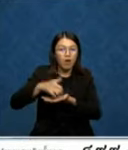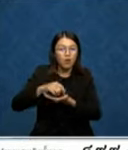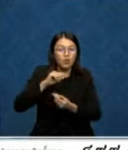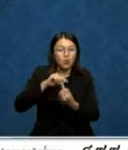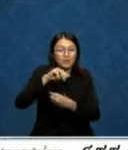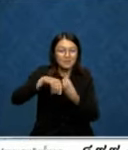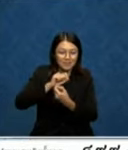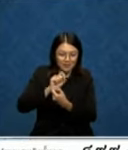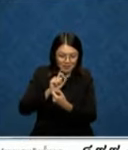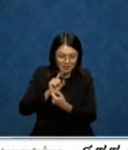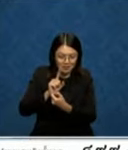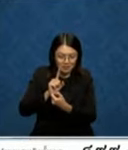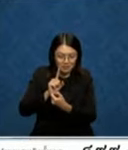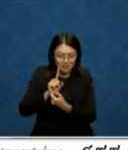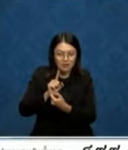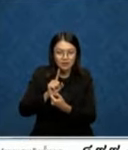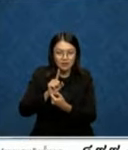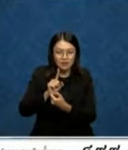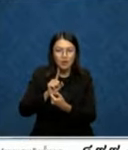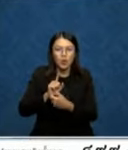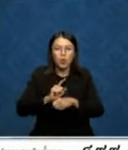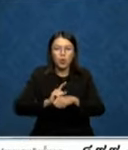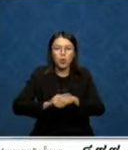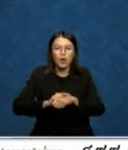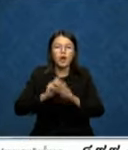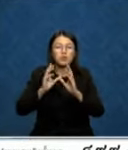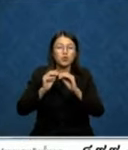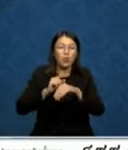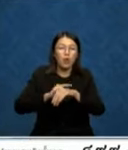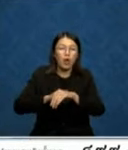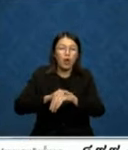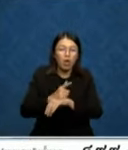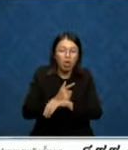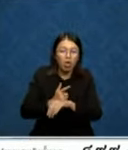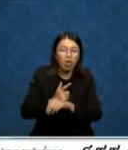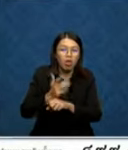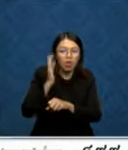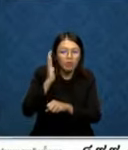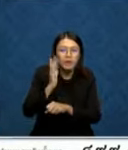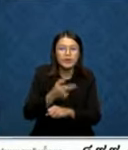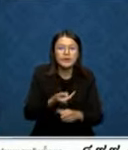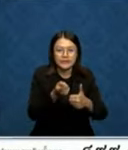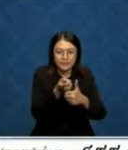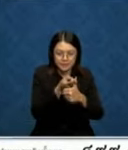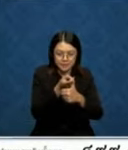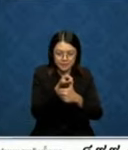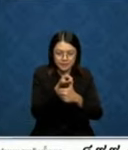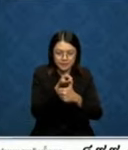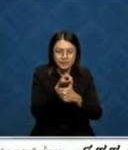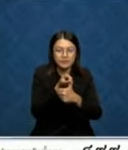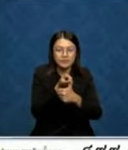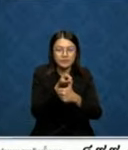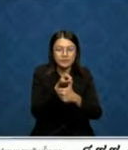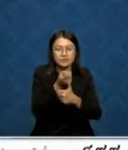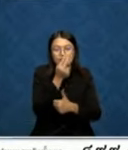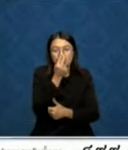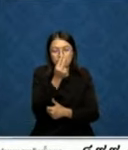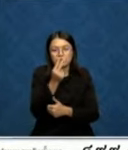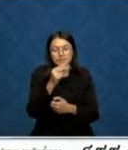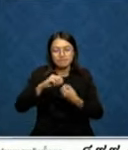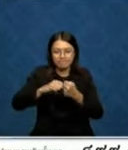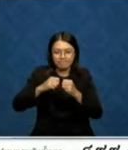กิจโดยจะไม่รบกวนเวลาของที่ประชุมมากประการแรกถ้าเราดูวิกฤต